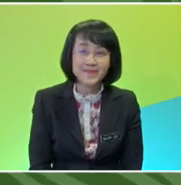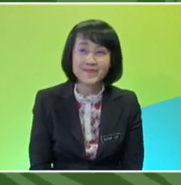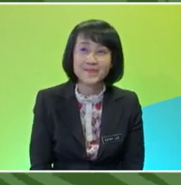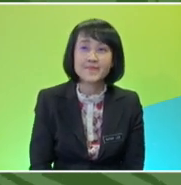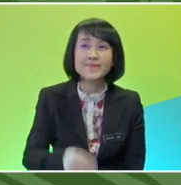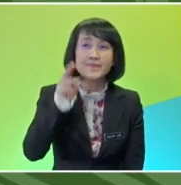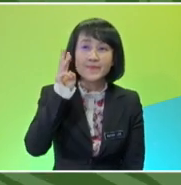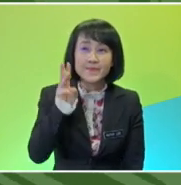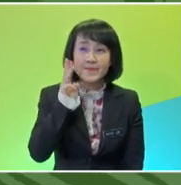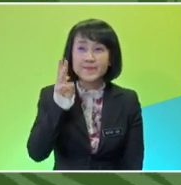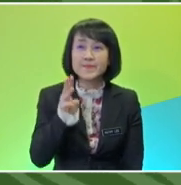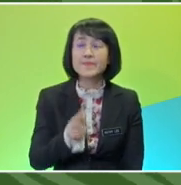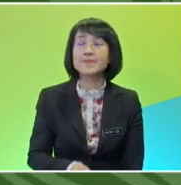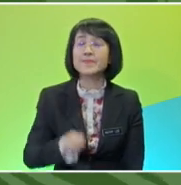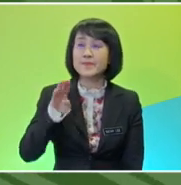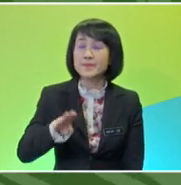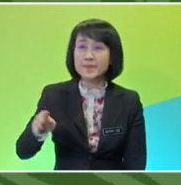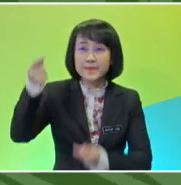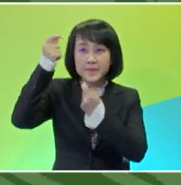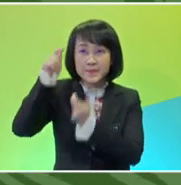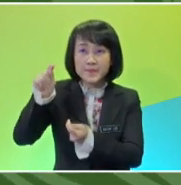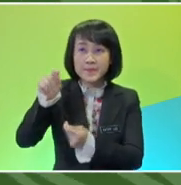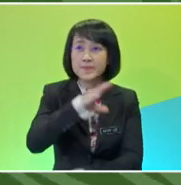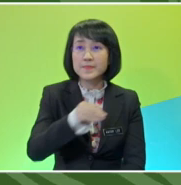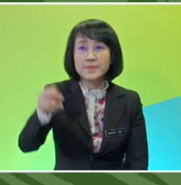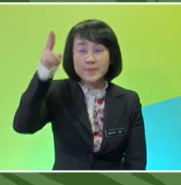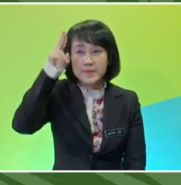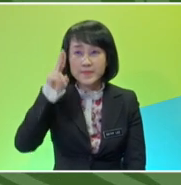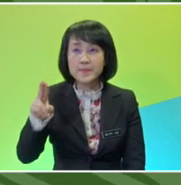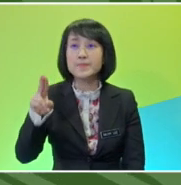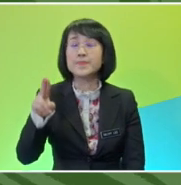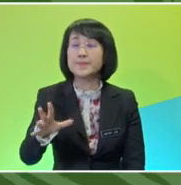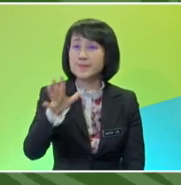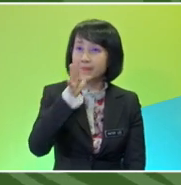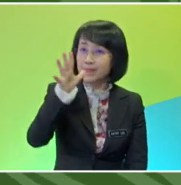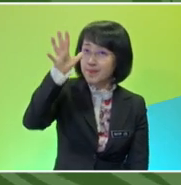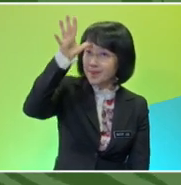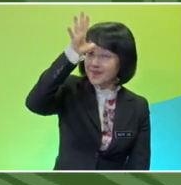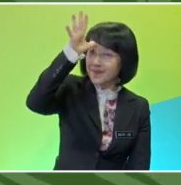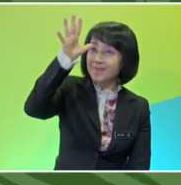merupakan budaya yang Taat dan hormat akan ibu bapak